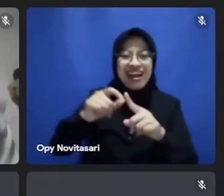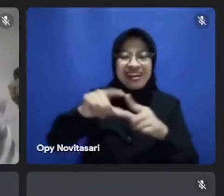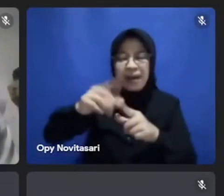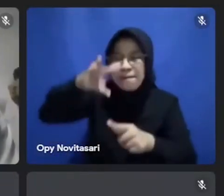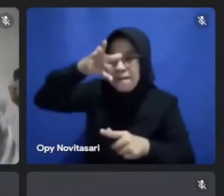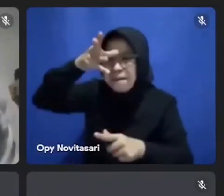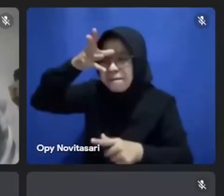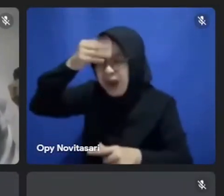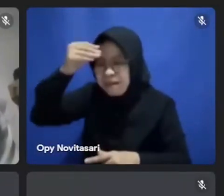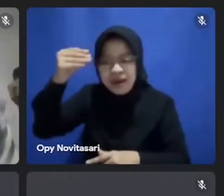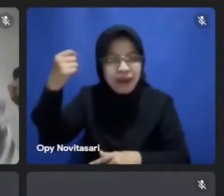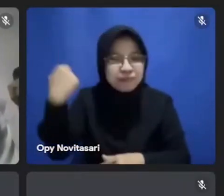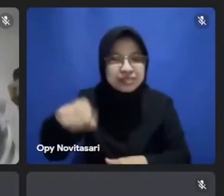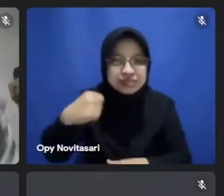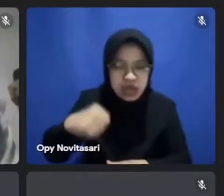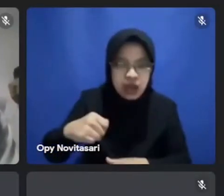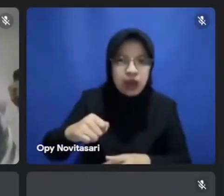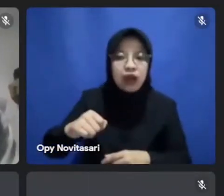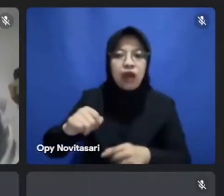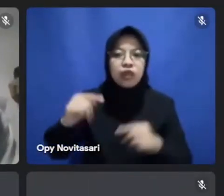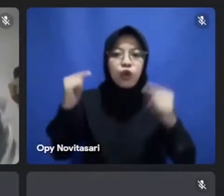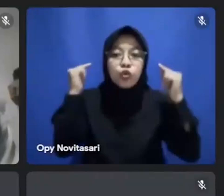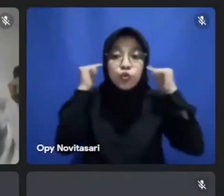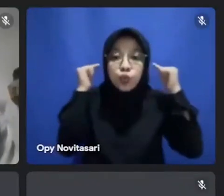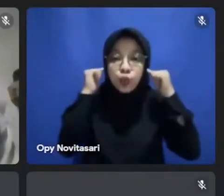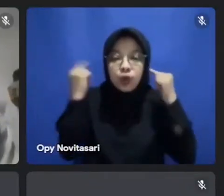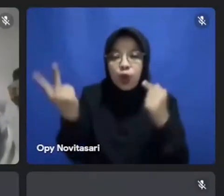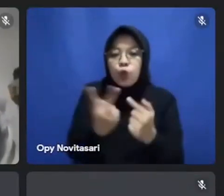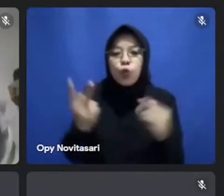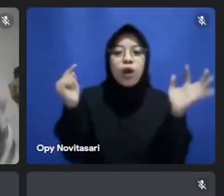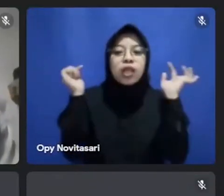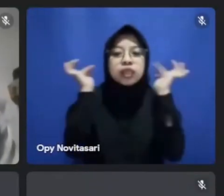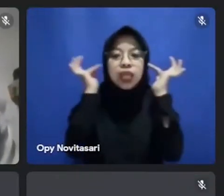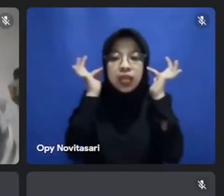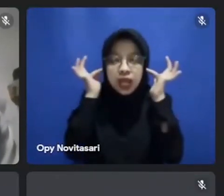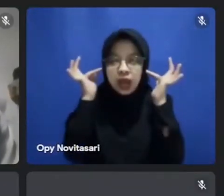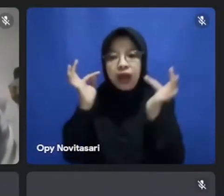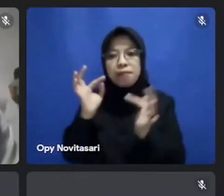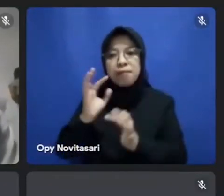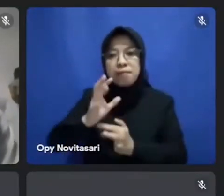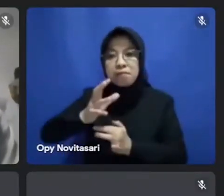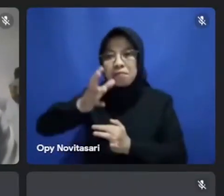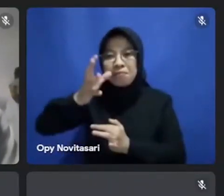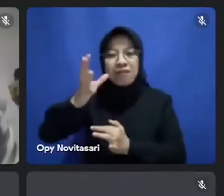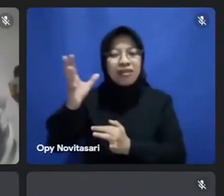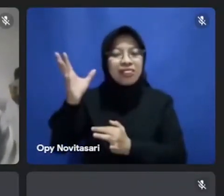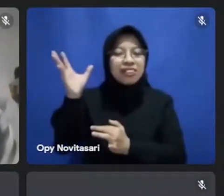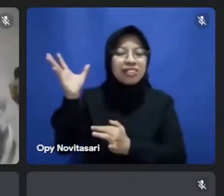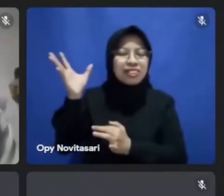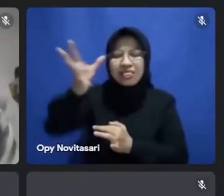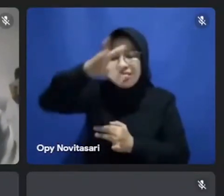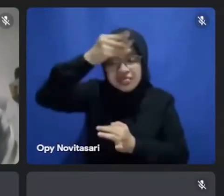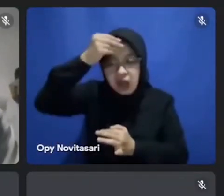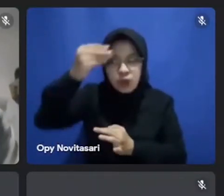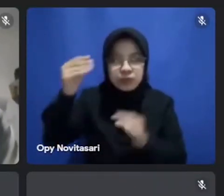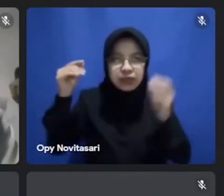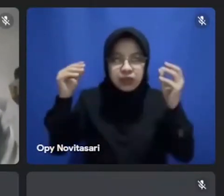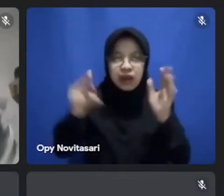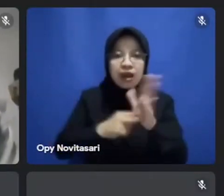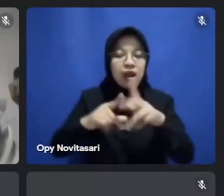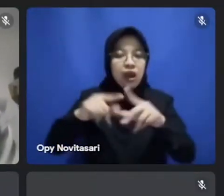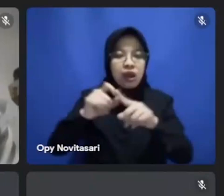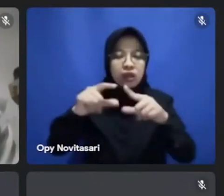nada yang kedua telinganya tidak bisa mengenal ee ee nada dengan